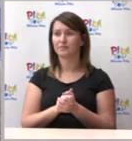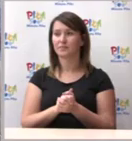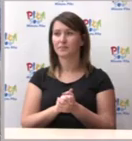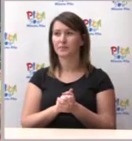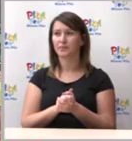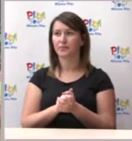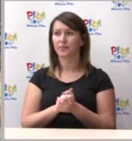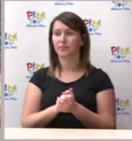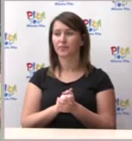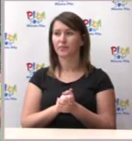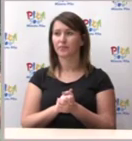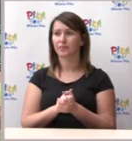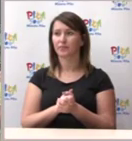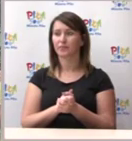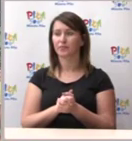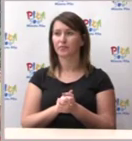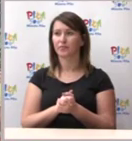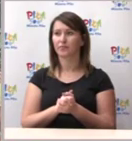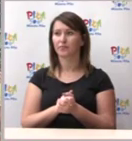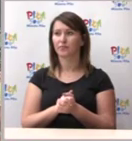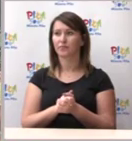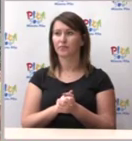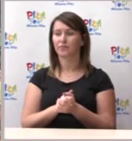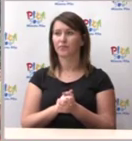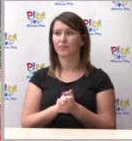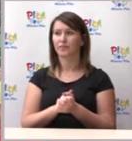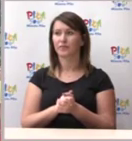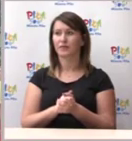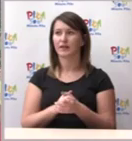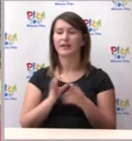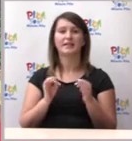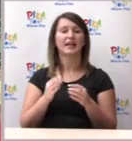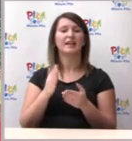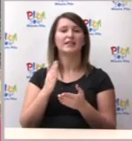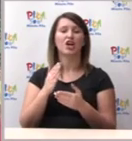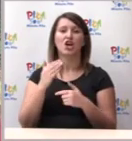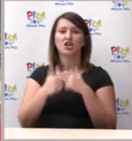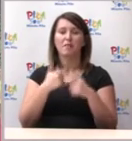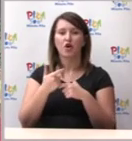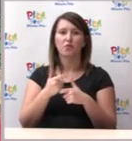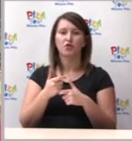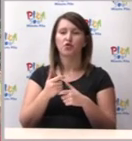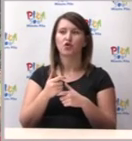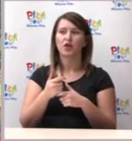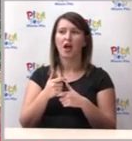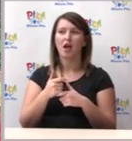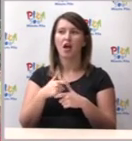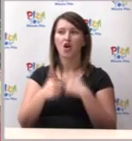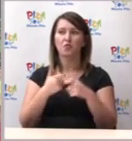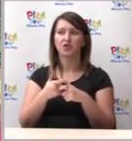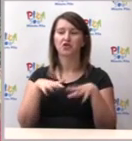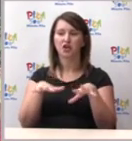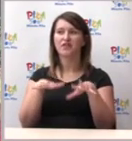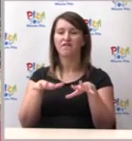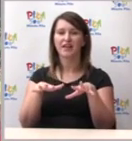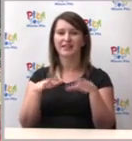jeszcze może wytrzymają, ale cała ta logistyka, biuro zawodów, no już wymaga większych obiektów i